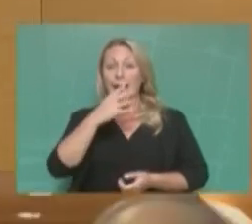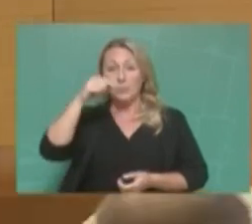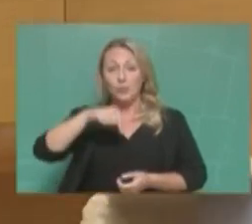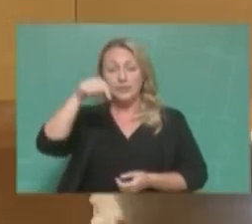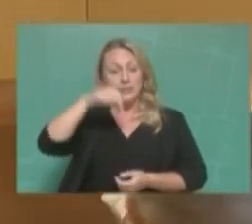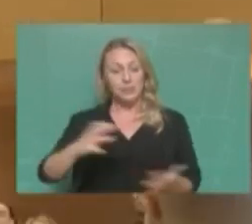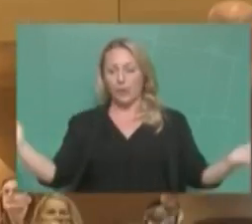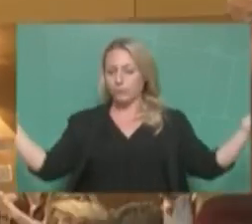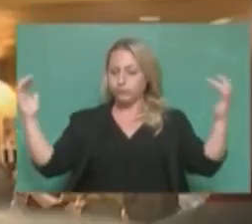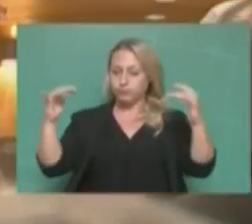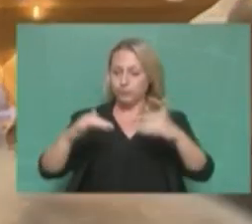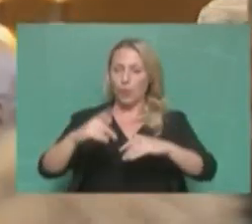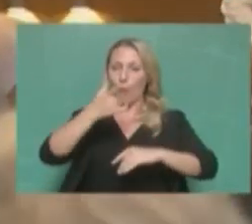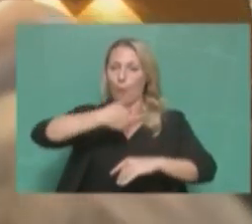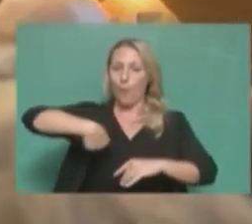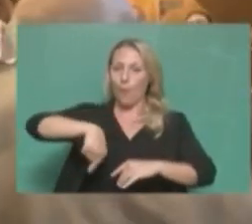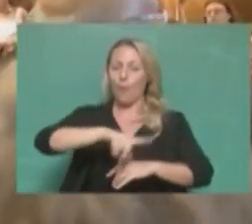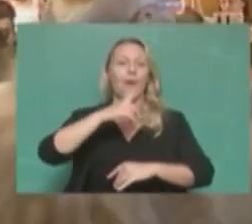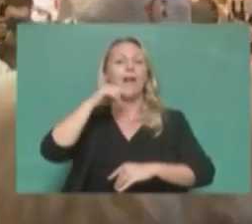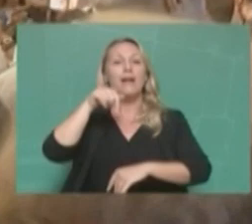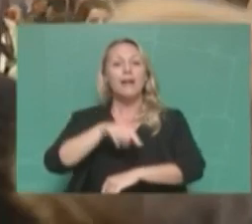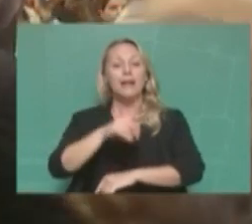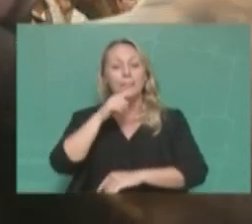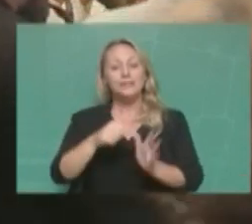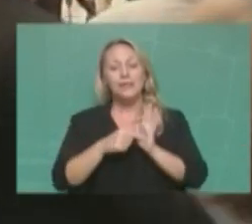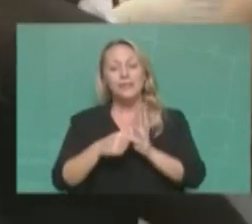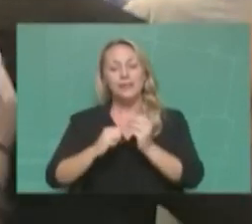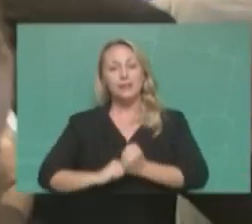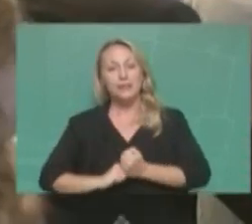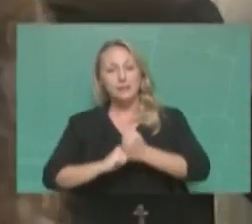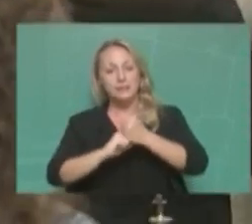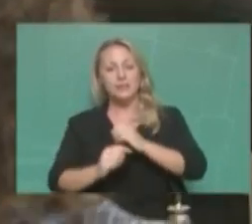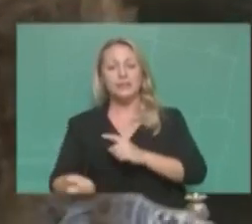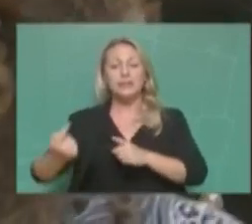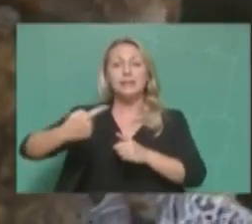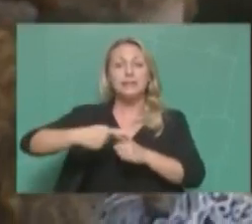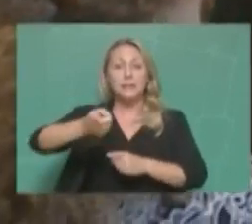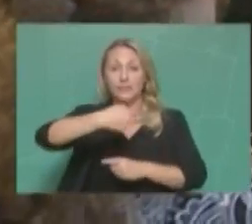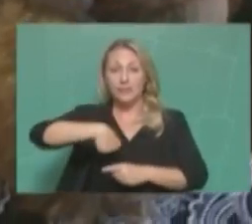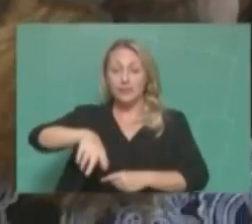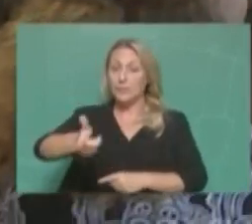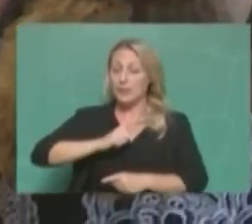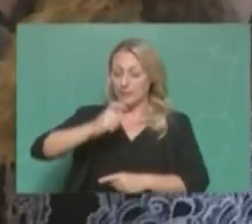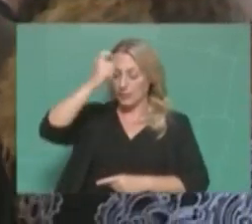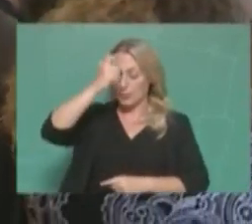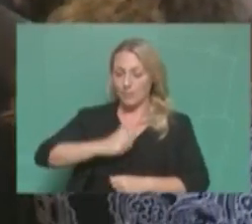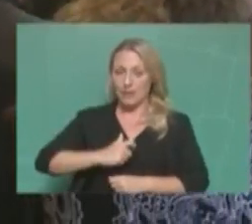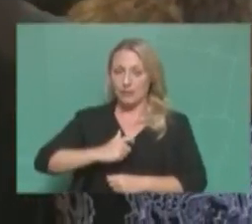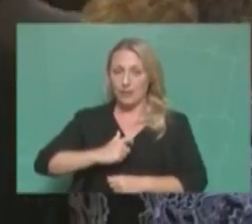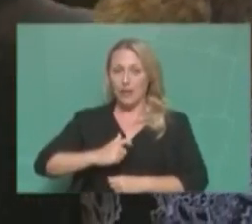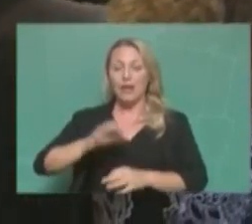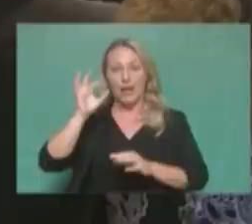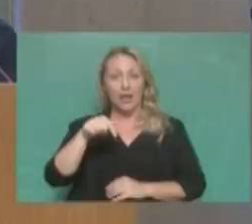Δημοτικού Συμβουλίου, ο Κωνσταντίνος Ζέρβας παρουσίασε το όραμά του για μια Θεσσαλονίκη με μετρό και ανακαινισμένο αεροδρόμιο,